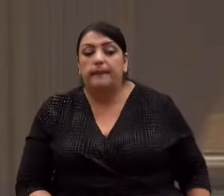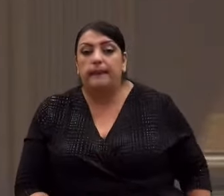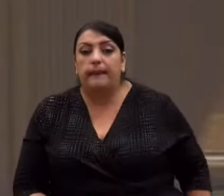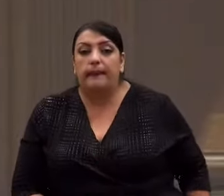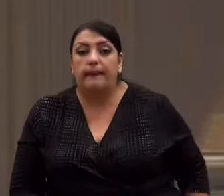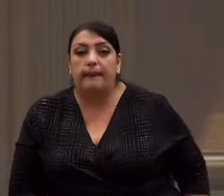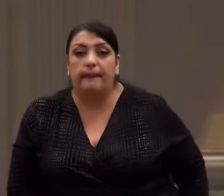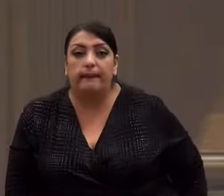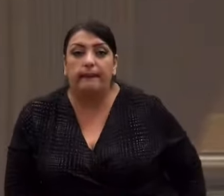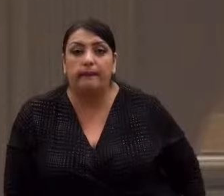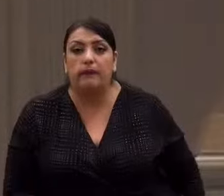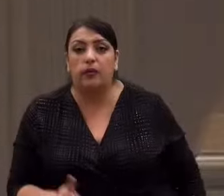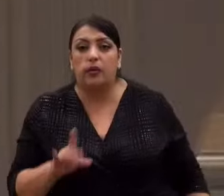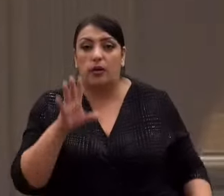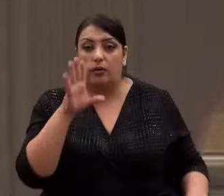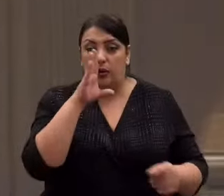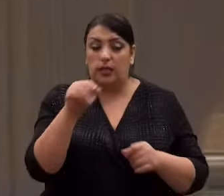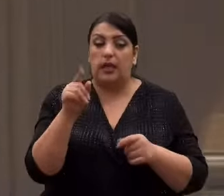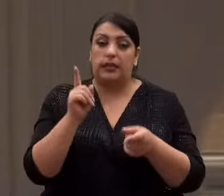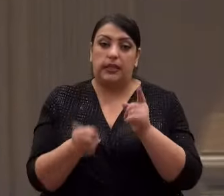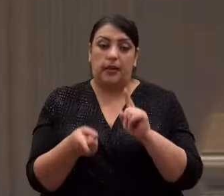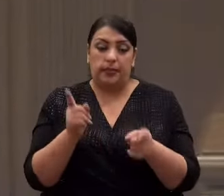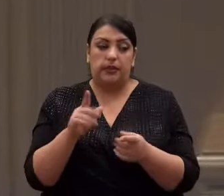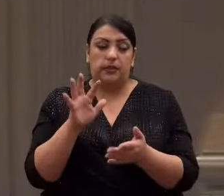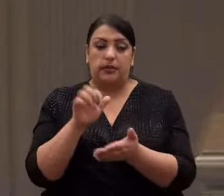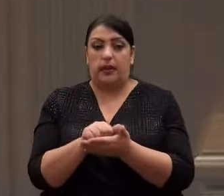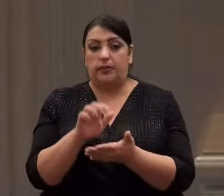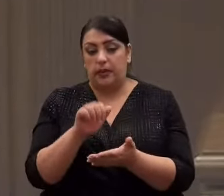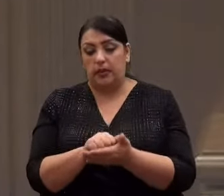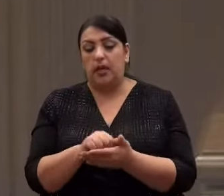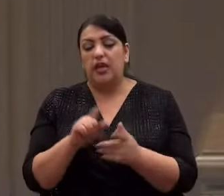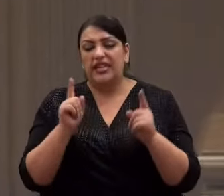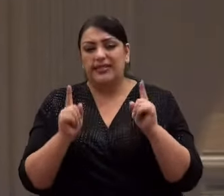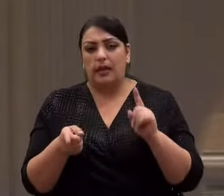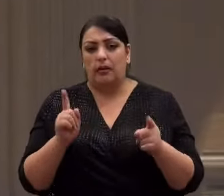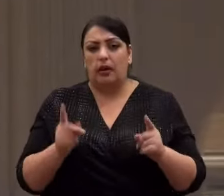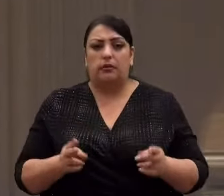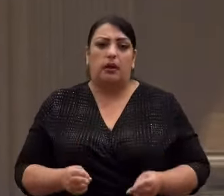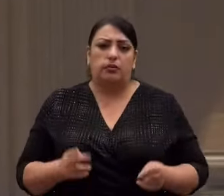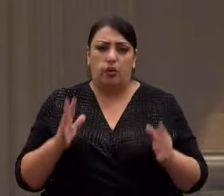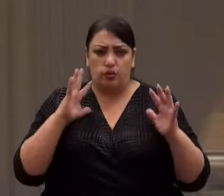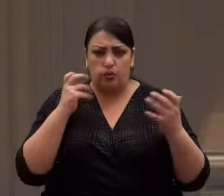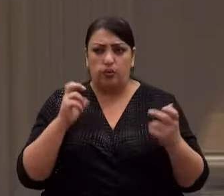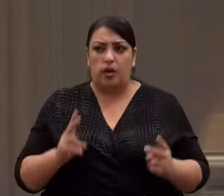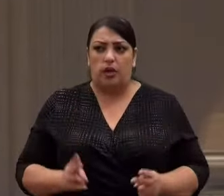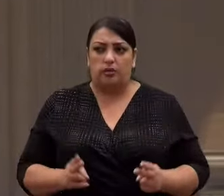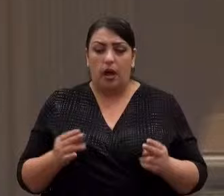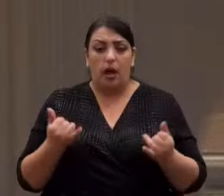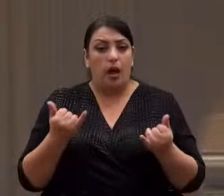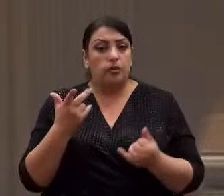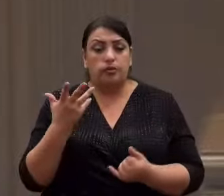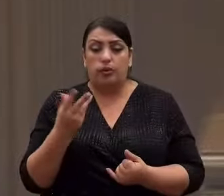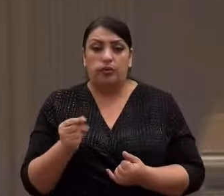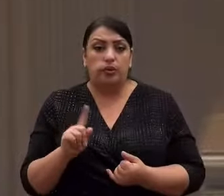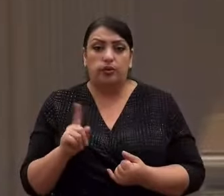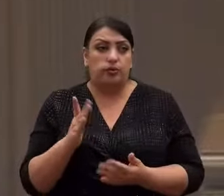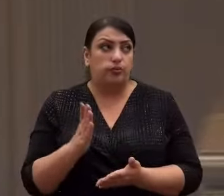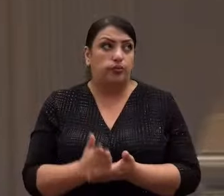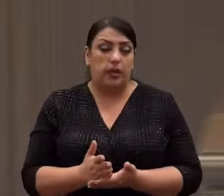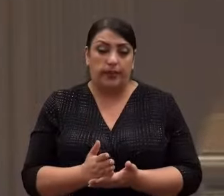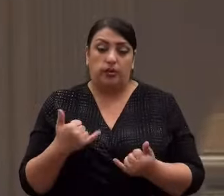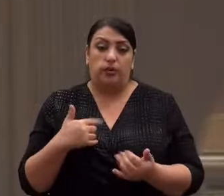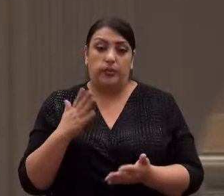կարողանանք իրապես ունենանք հնարավորություն զբաղվել հանցագործություններով։ Իսկ ինչ ունենք մենք այսօր։ Մենք